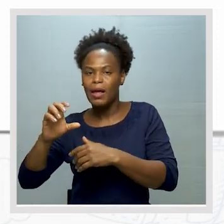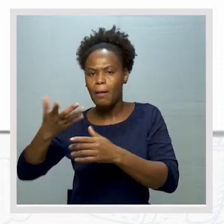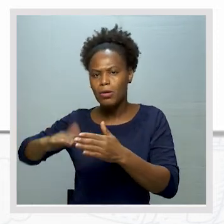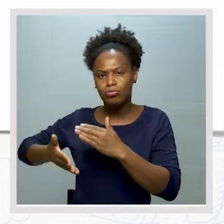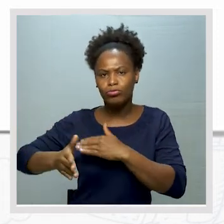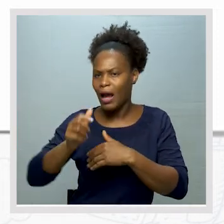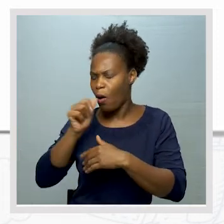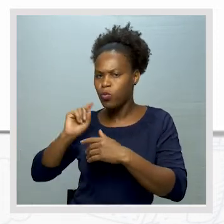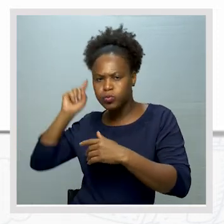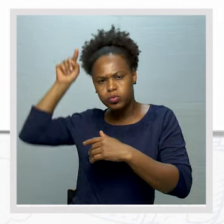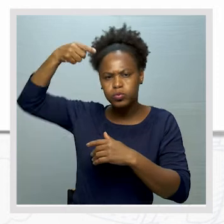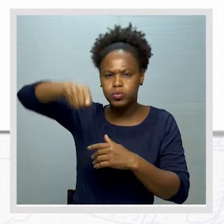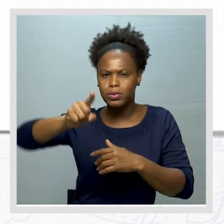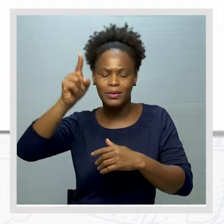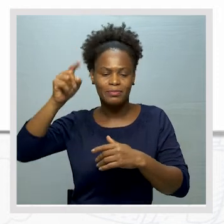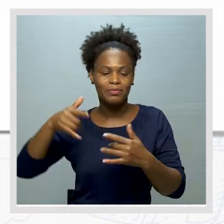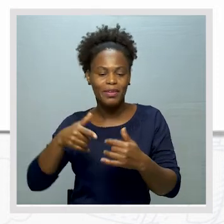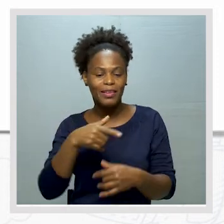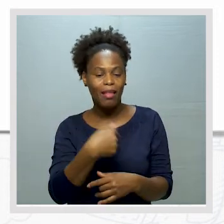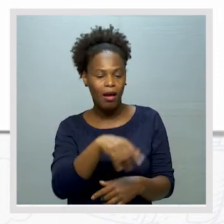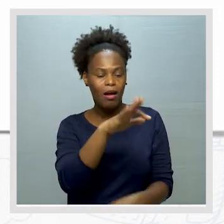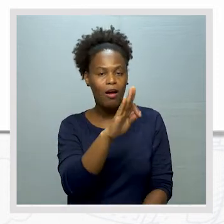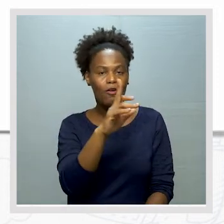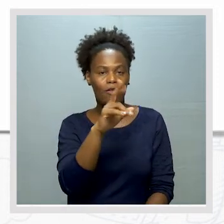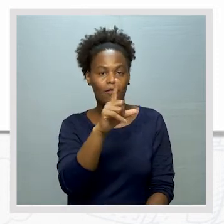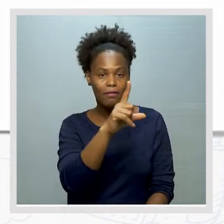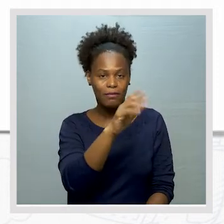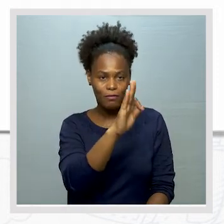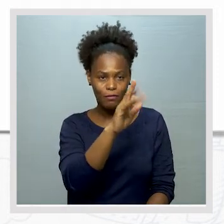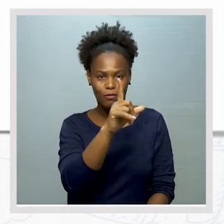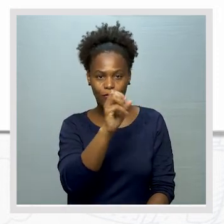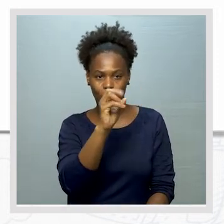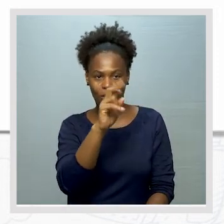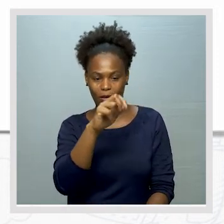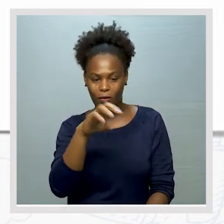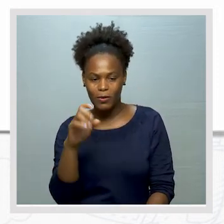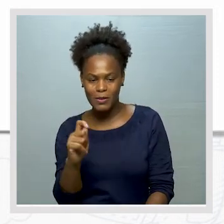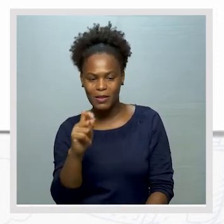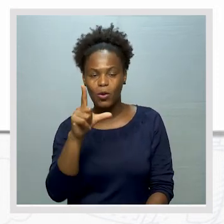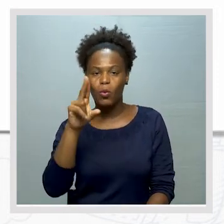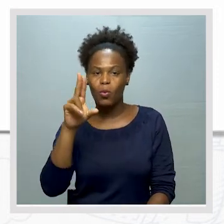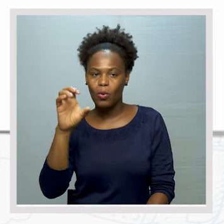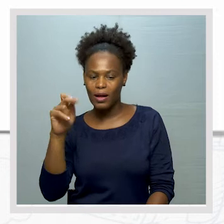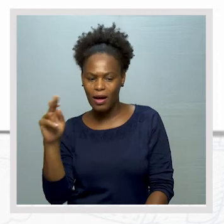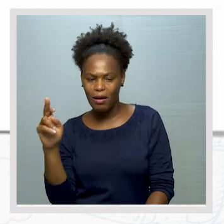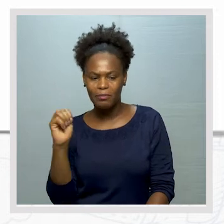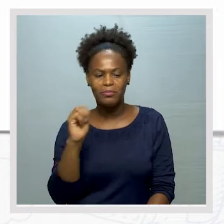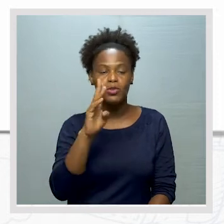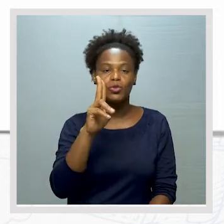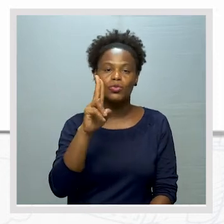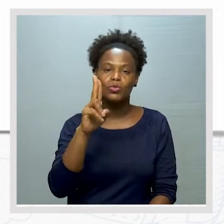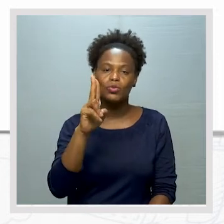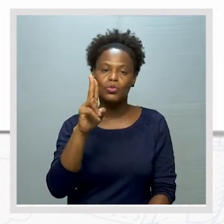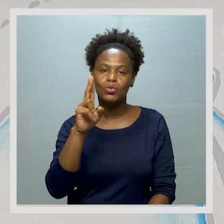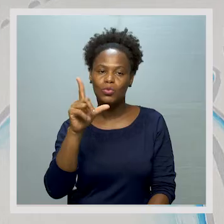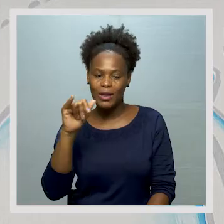donne? Vous avez les personnes là, Florent, Lucas, Julie ou Étienne.